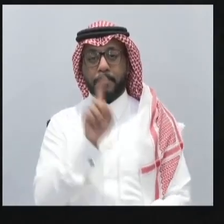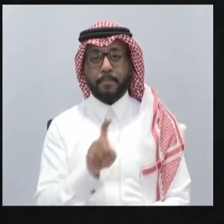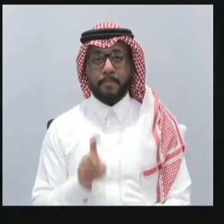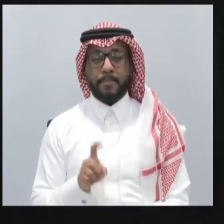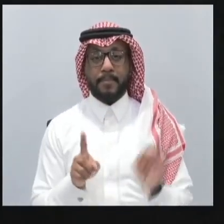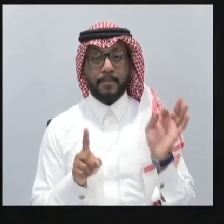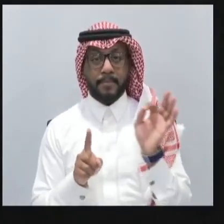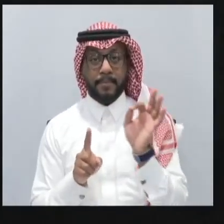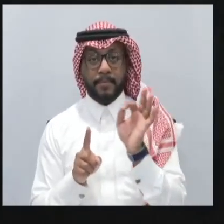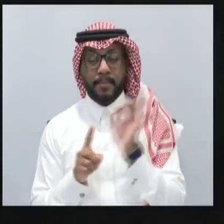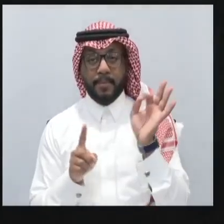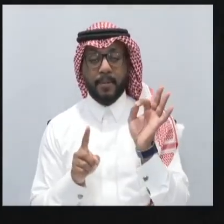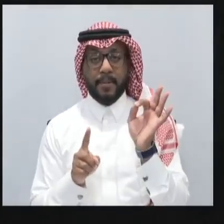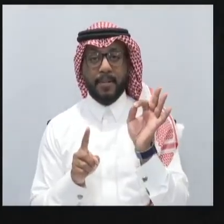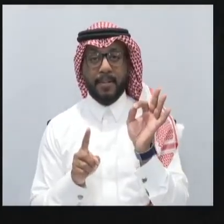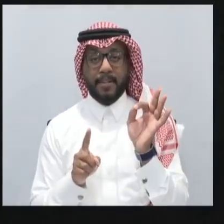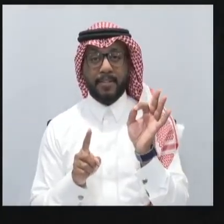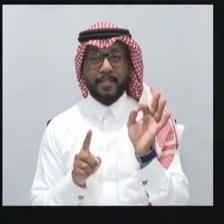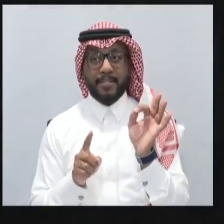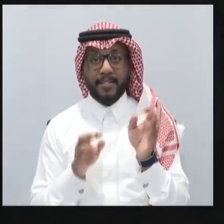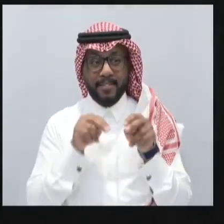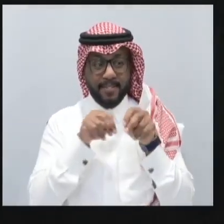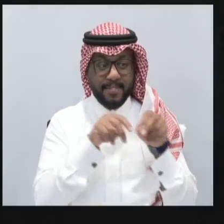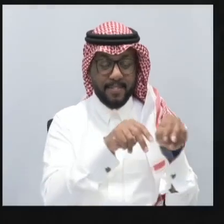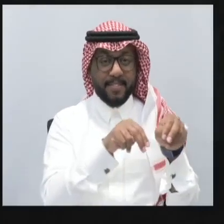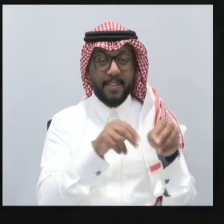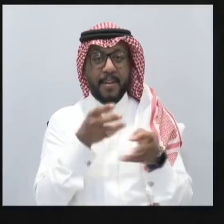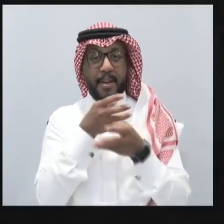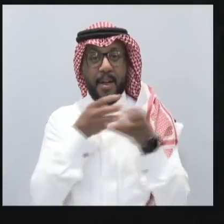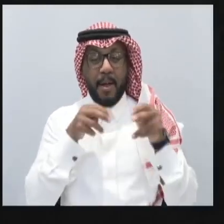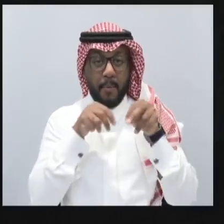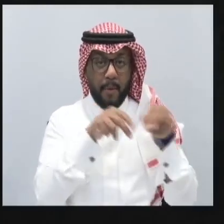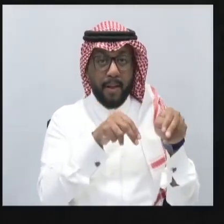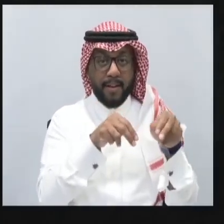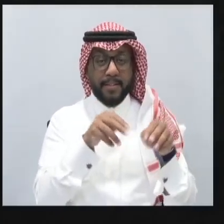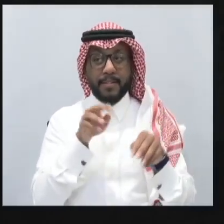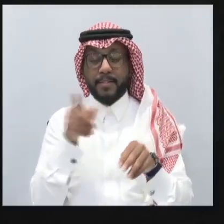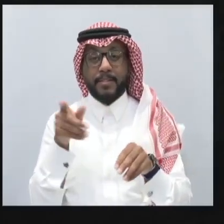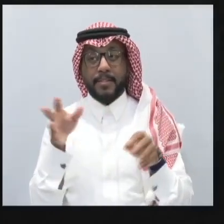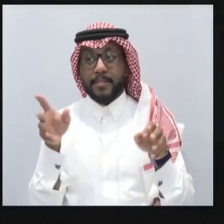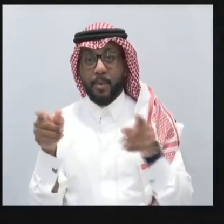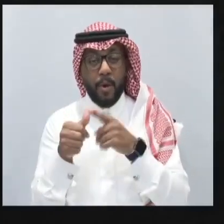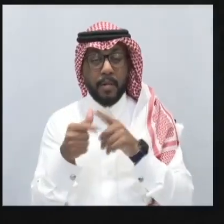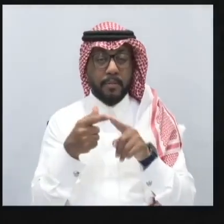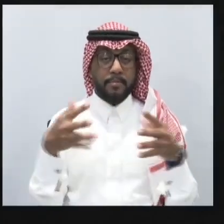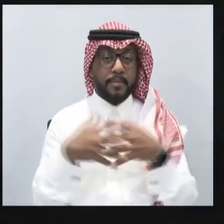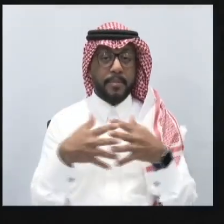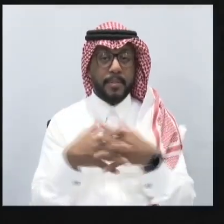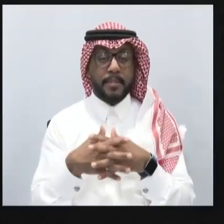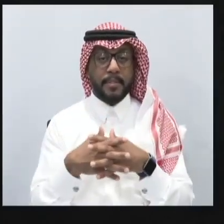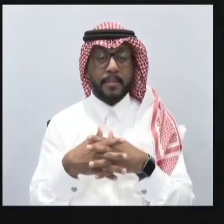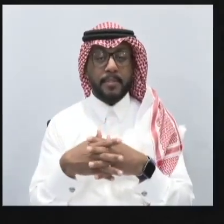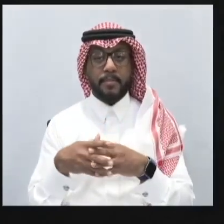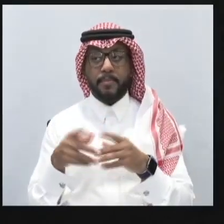لماذا تحتاج الحيوانات الى بعضها البعض ممكن حيوانات